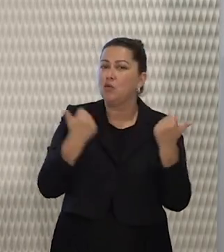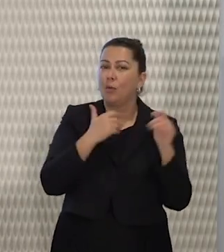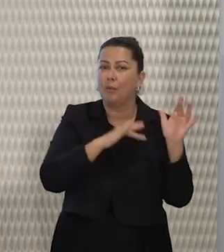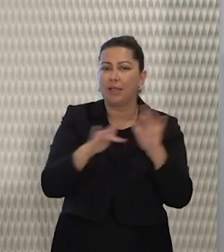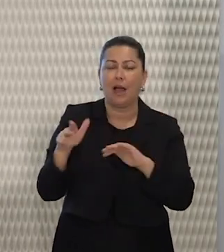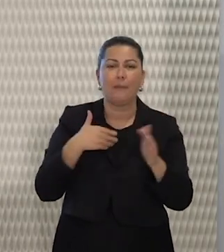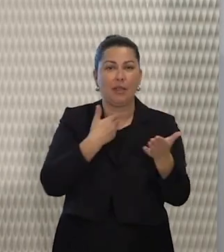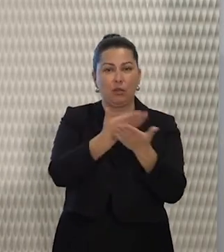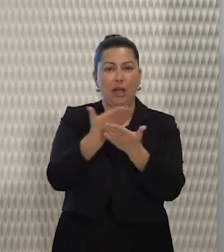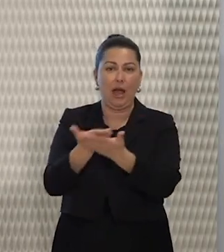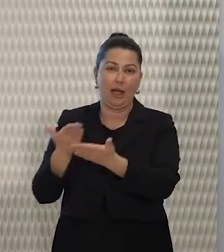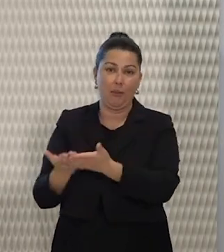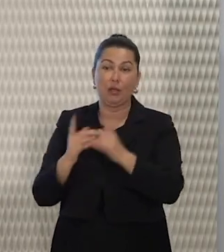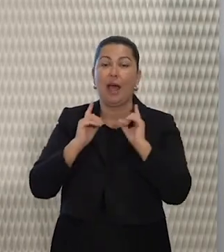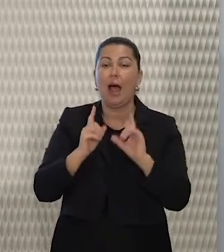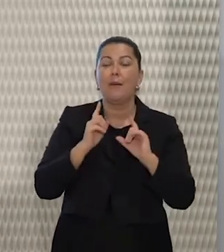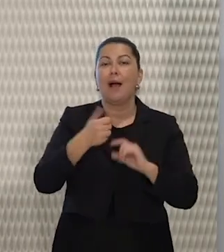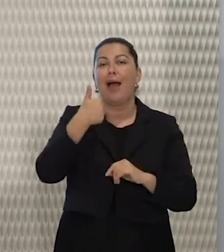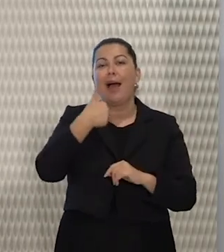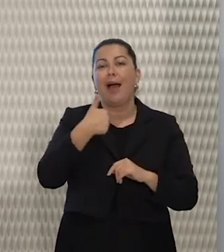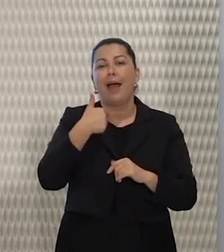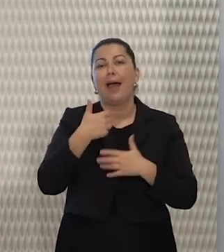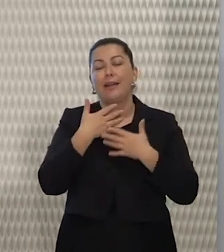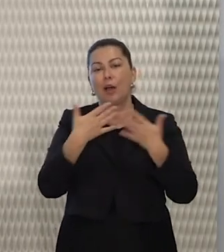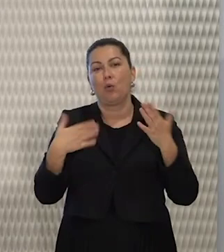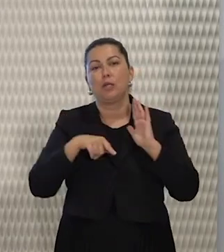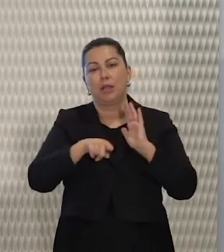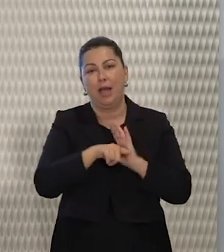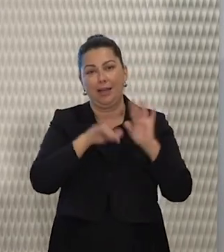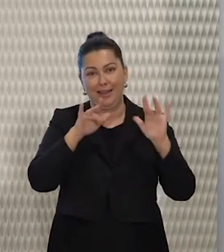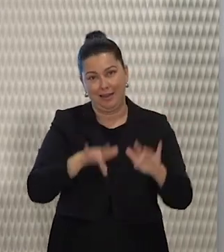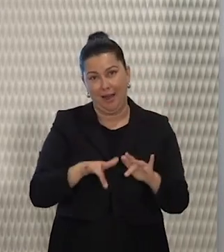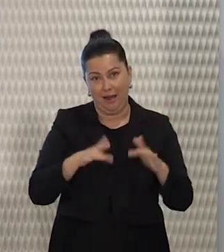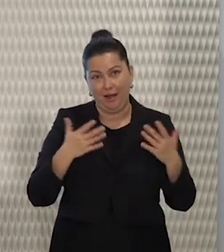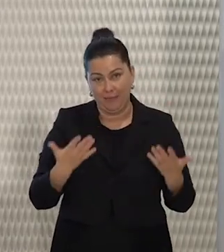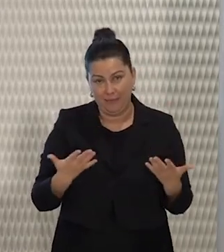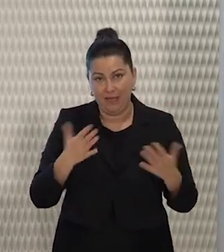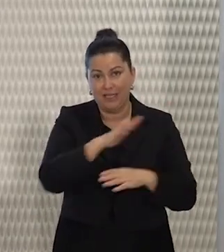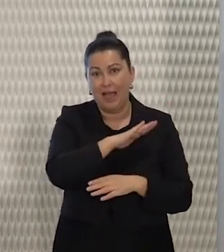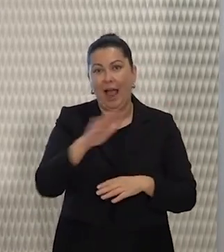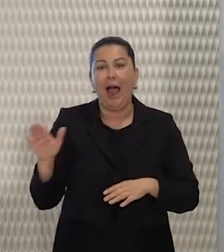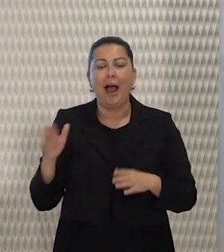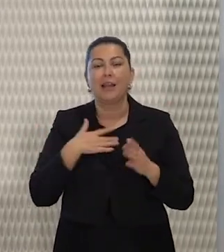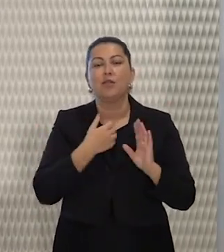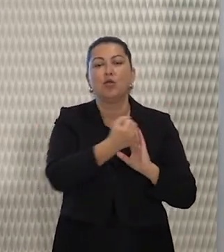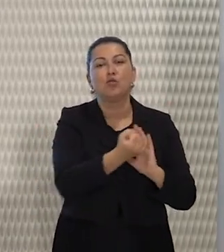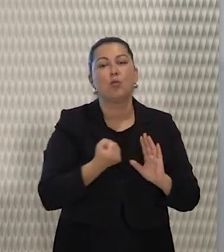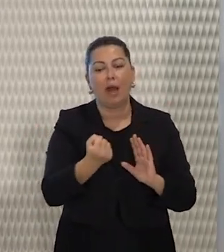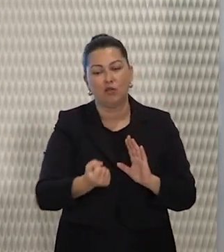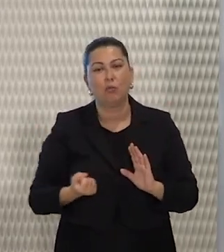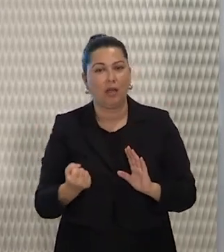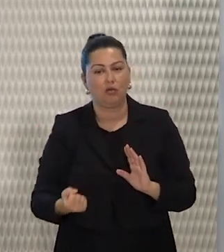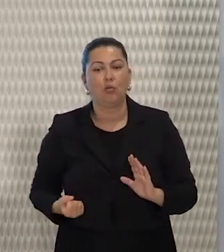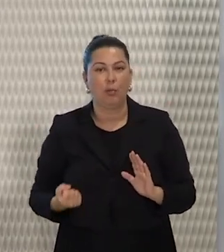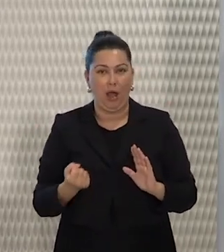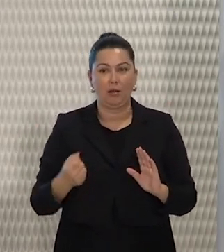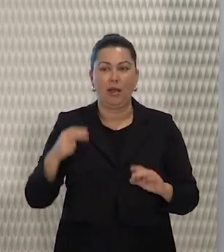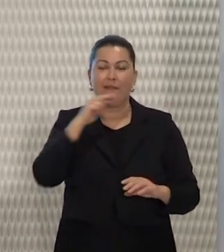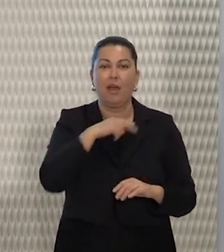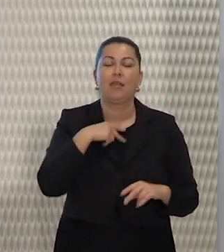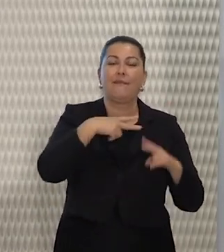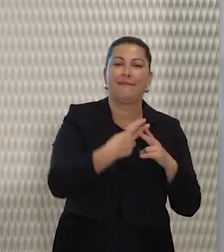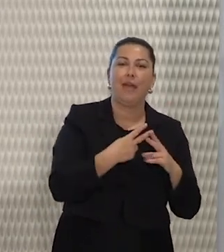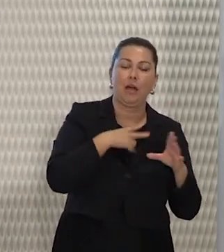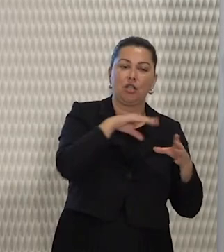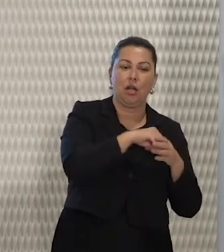mit den Angeboten, die aber einen großen Nachteil haben. Es sind alles so Schubladen und Kasteln. Wenn du einmal in der Werkstatt